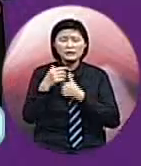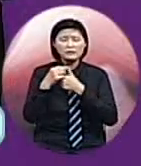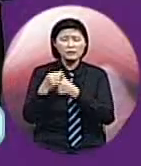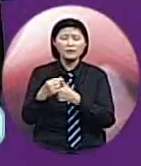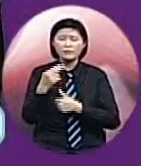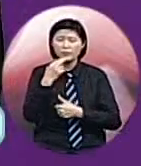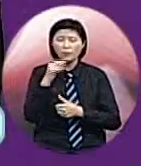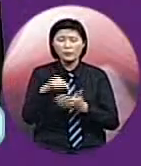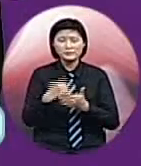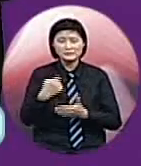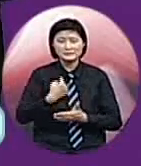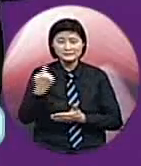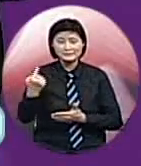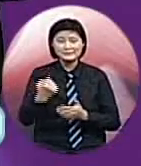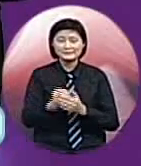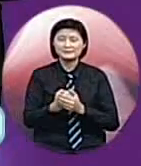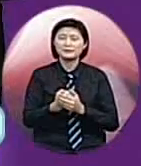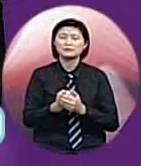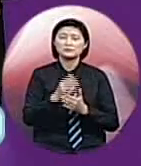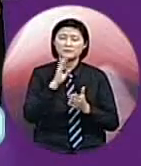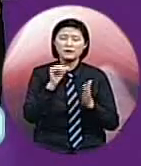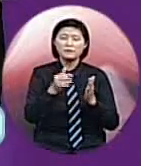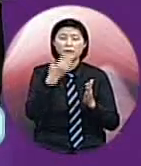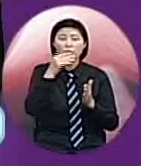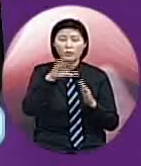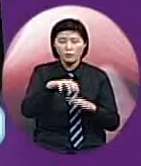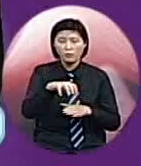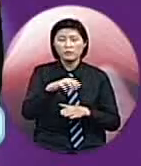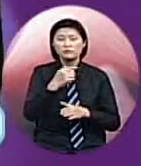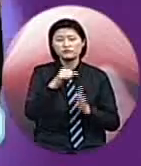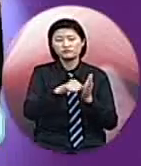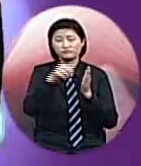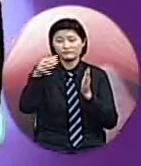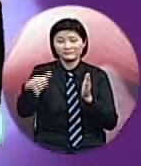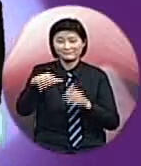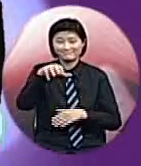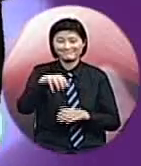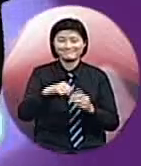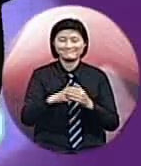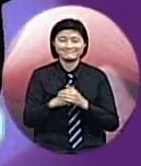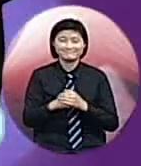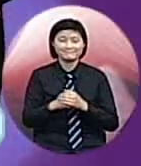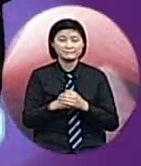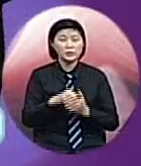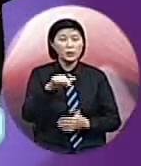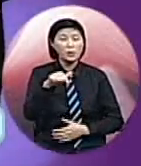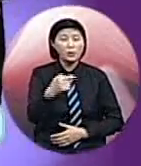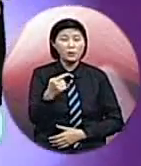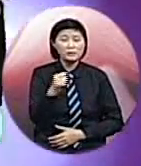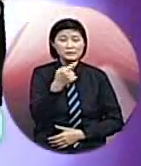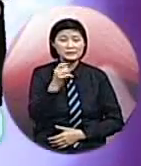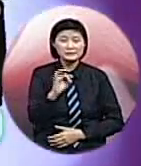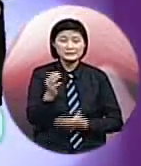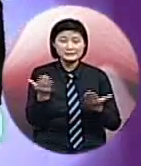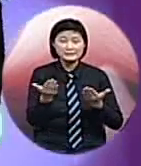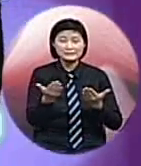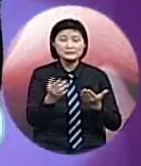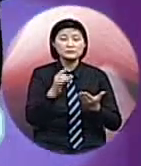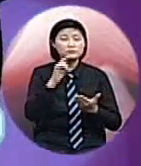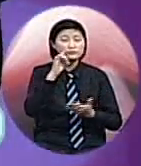데리고 가야죠. 네, 그리고 또 굉장히 먹거리도 유명한 곳이고 고흥. 예. 우리 어머니, 예. 고흥에서 어떤 일을 하신가